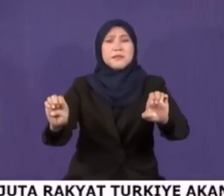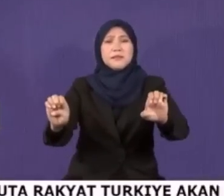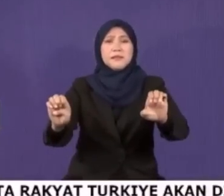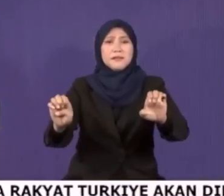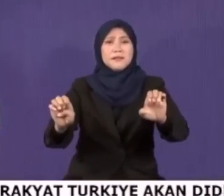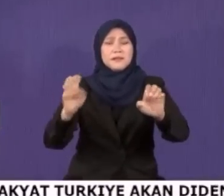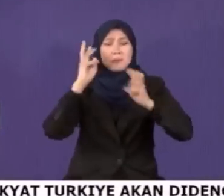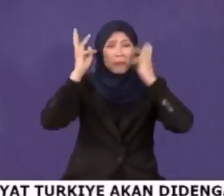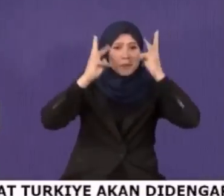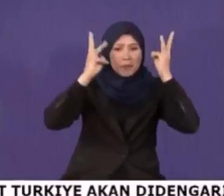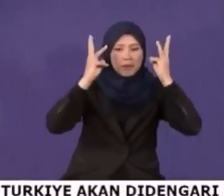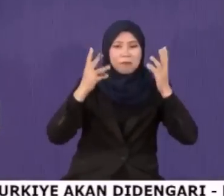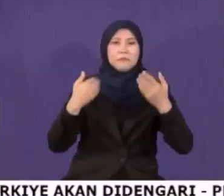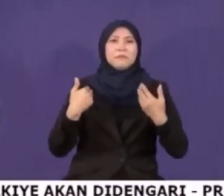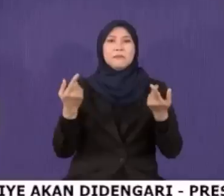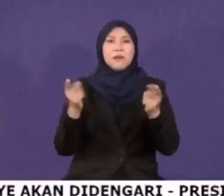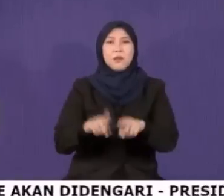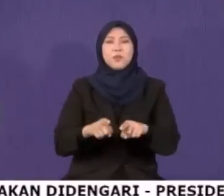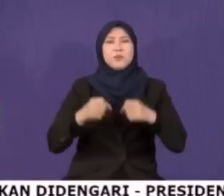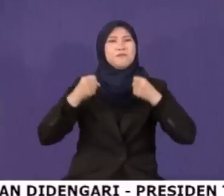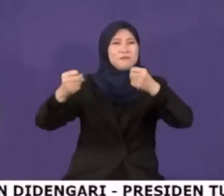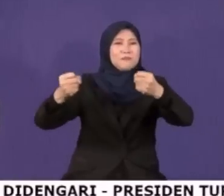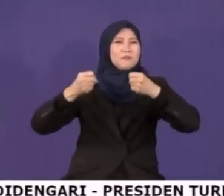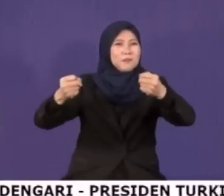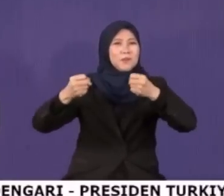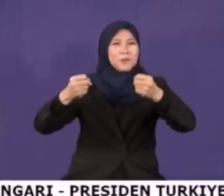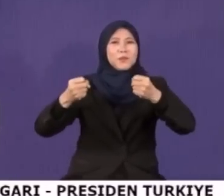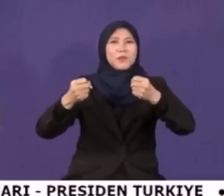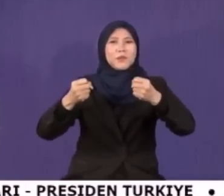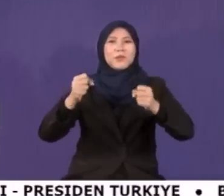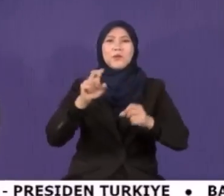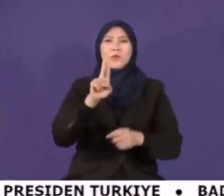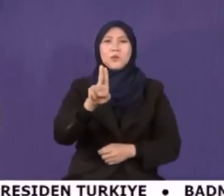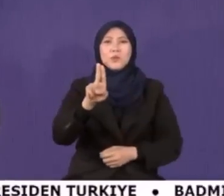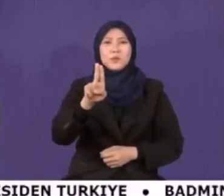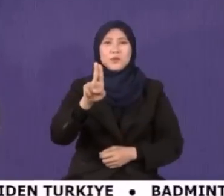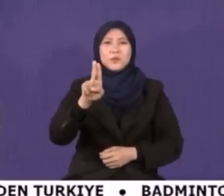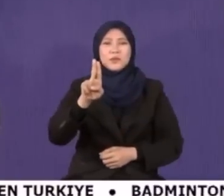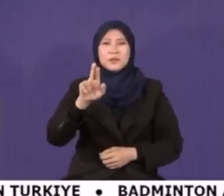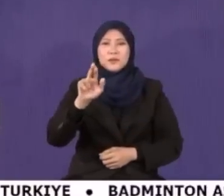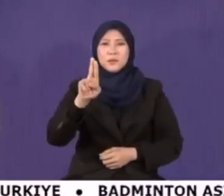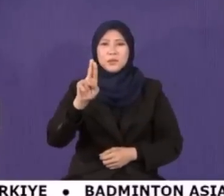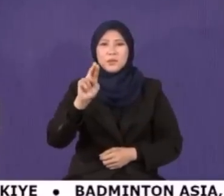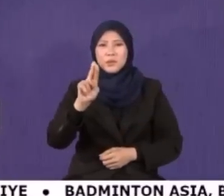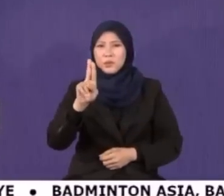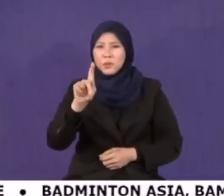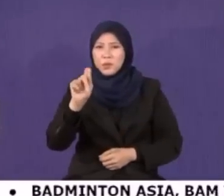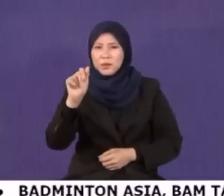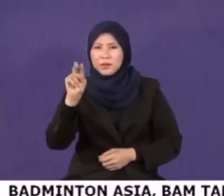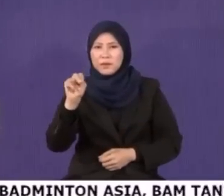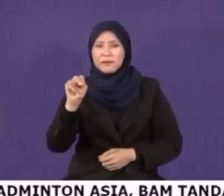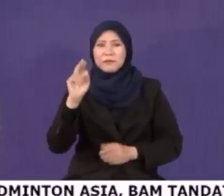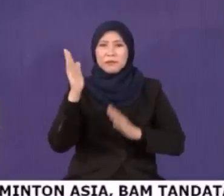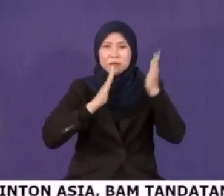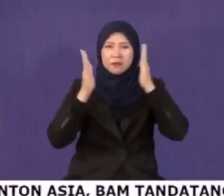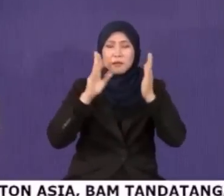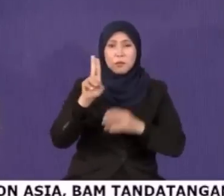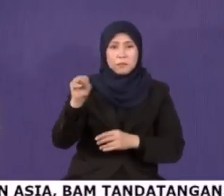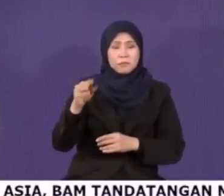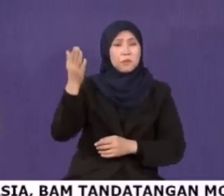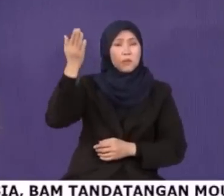bila berlaku mogok utusan karena usaha pendiri dan penggagas